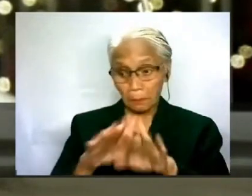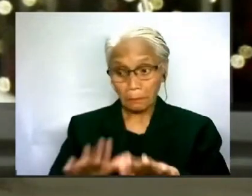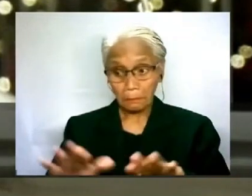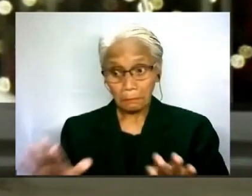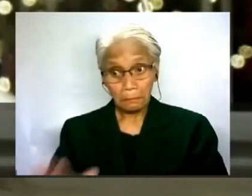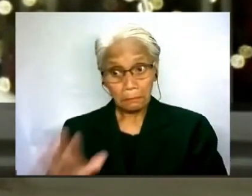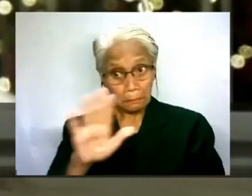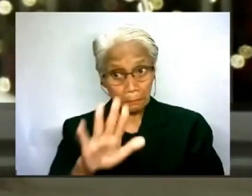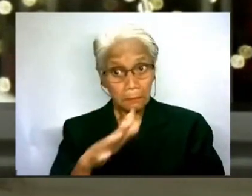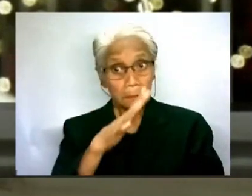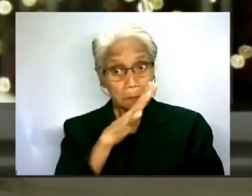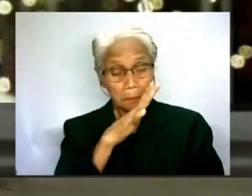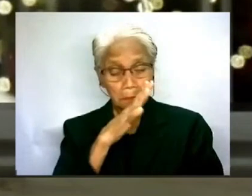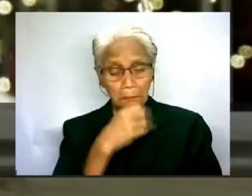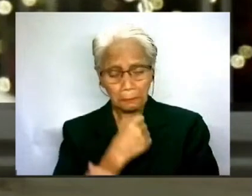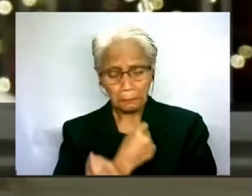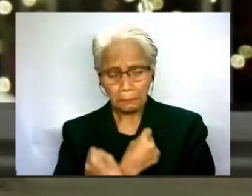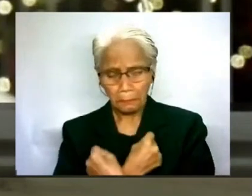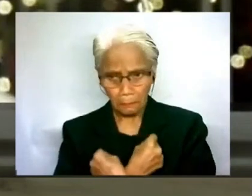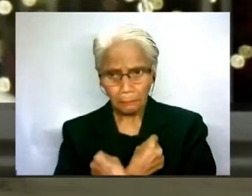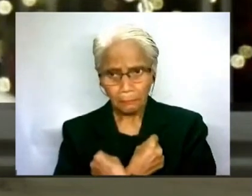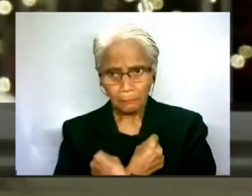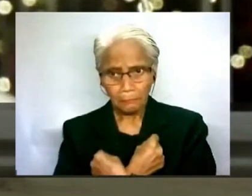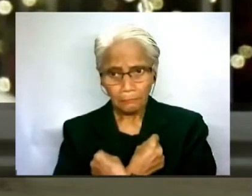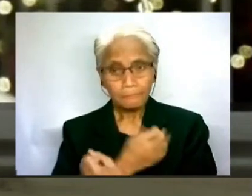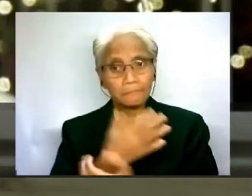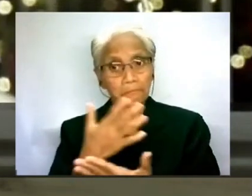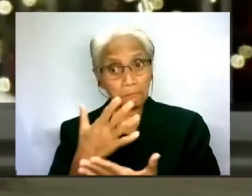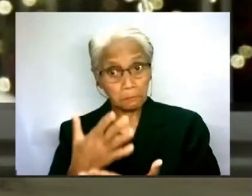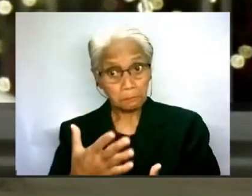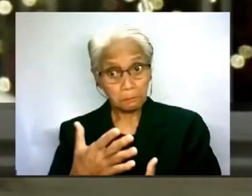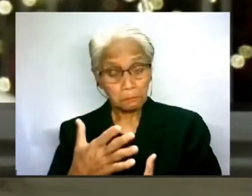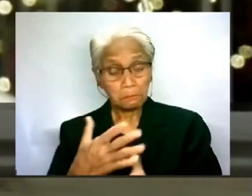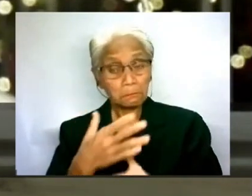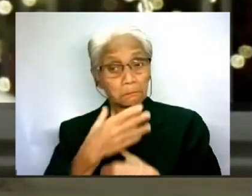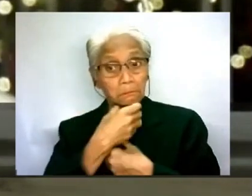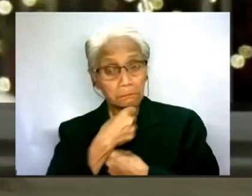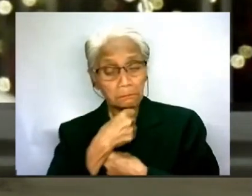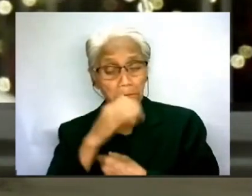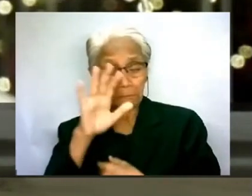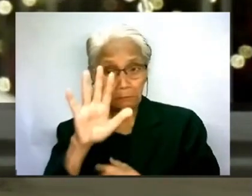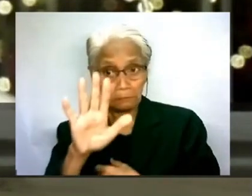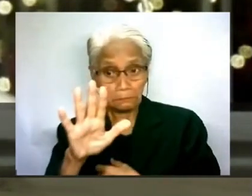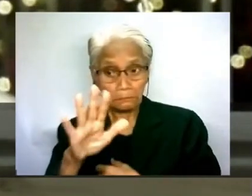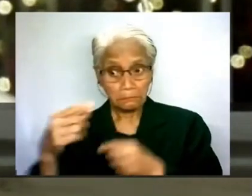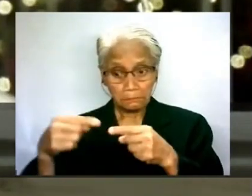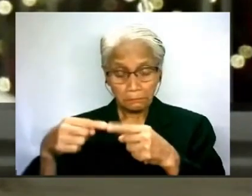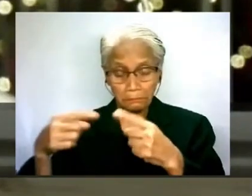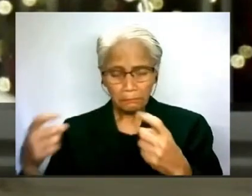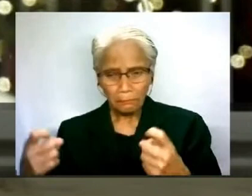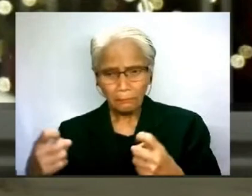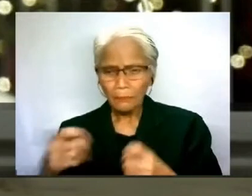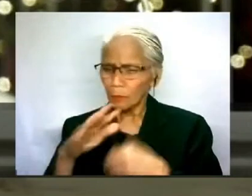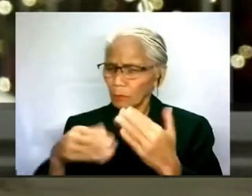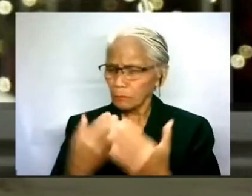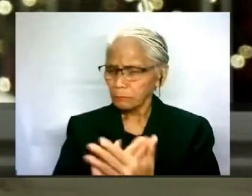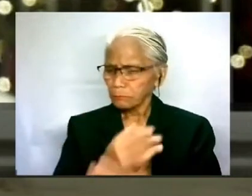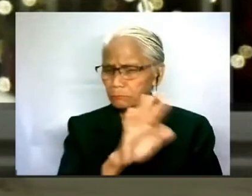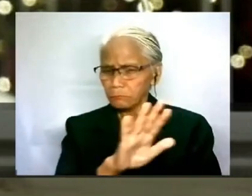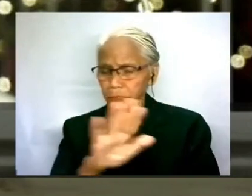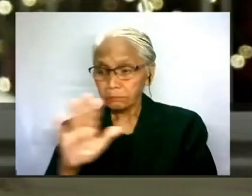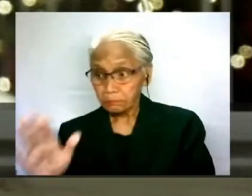mahal. Hawak mo sa leeg ang iyong kaaway. Lahat mong kapatid sa